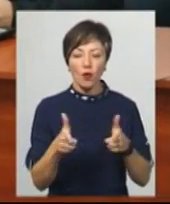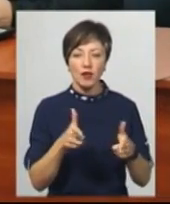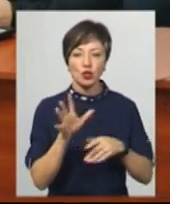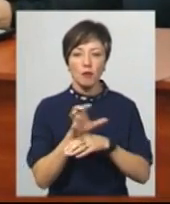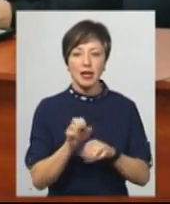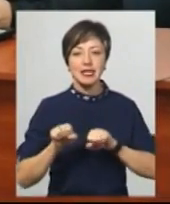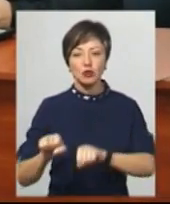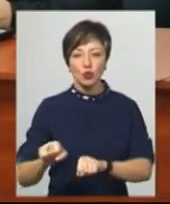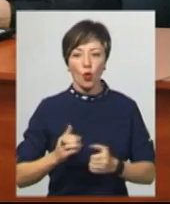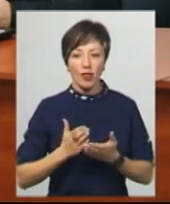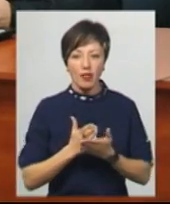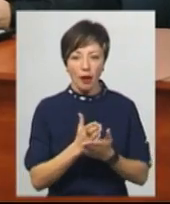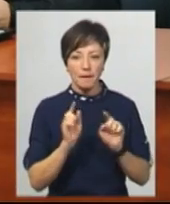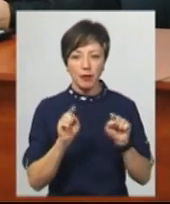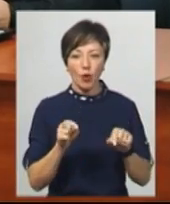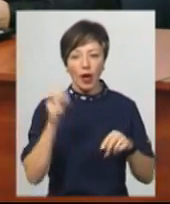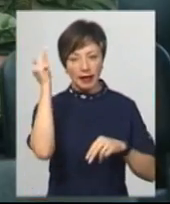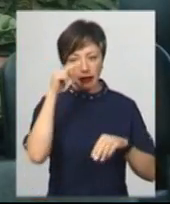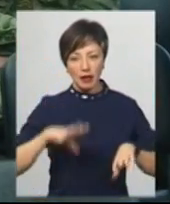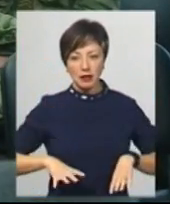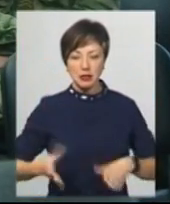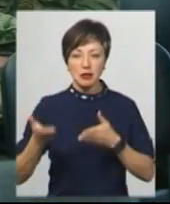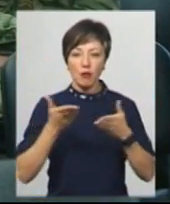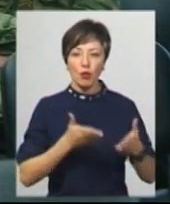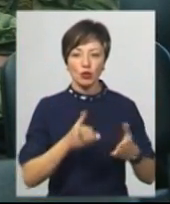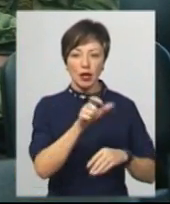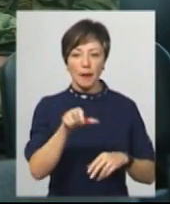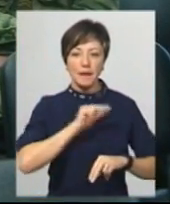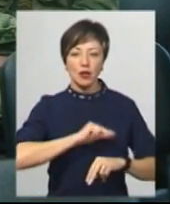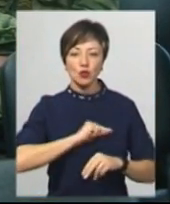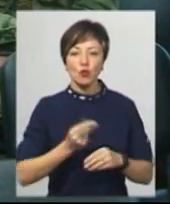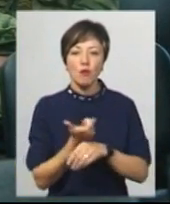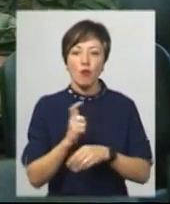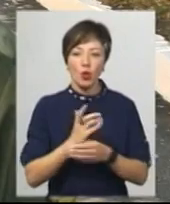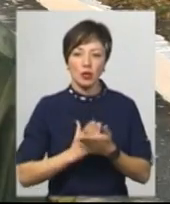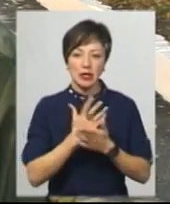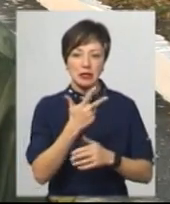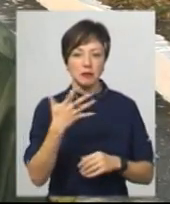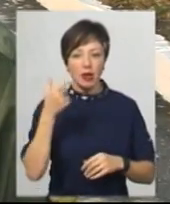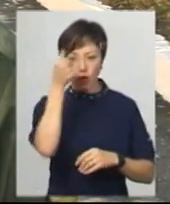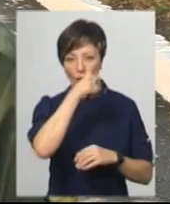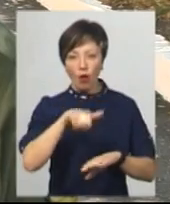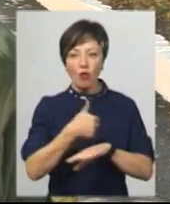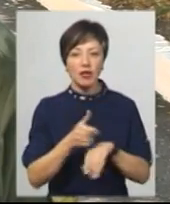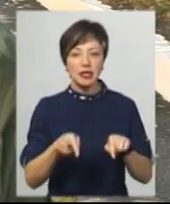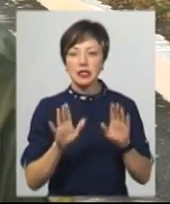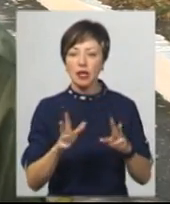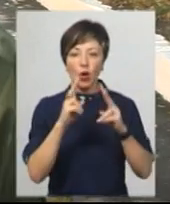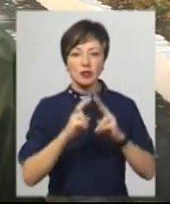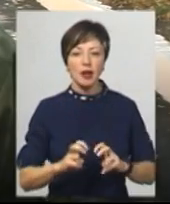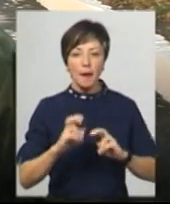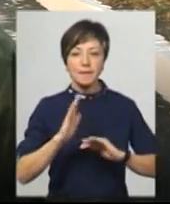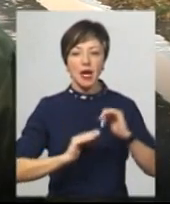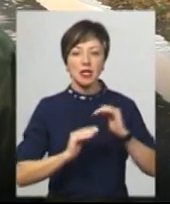словами Ярослава Красьохи, на тренінг запрошені тренера, які працюють з собаками понад 35 років. Саме головне, що тут не тільки розглядається